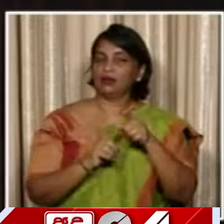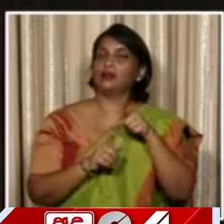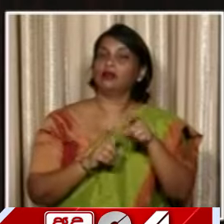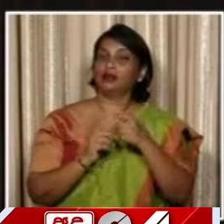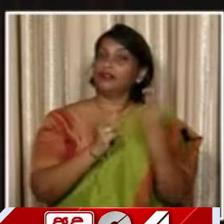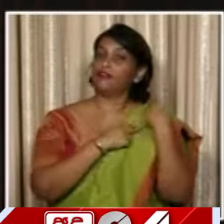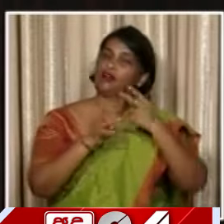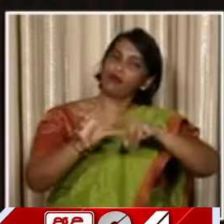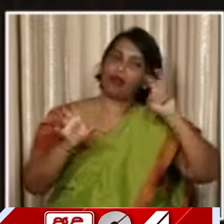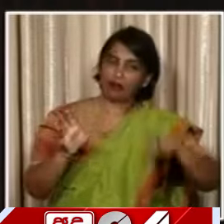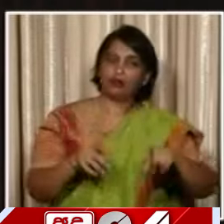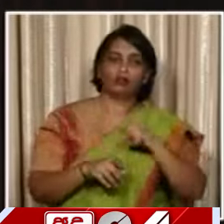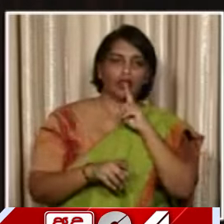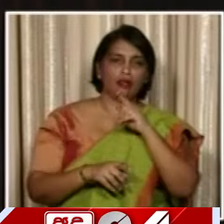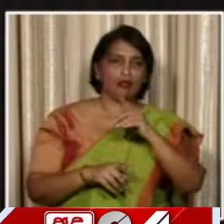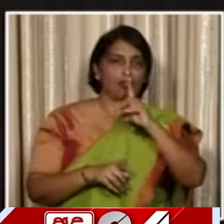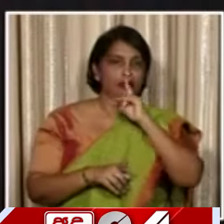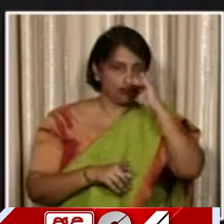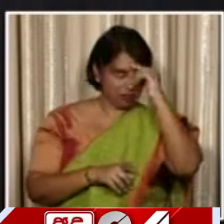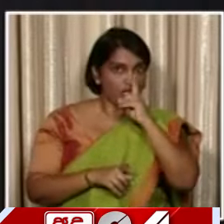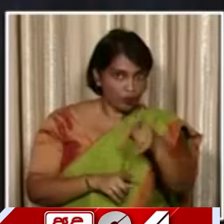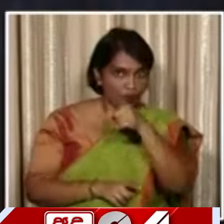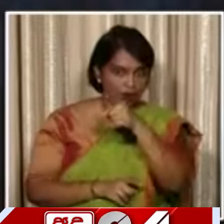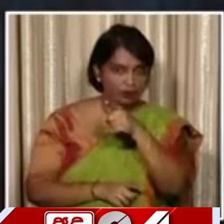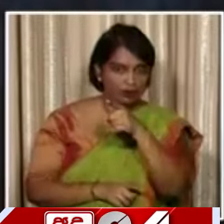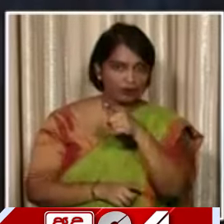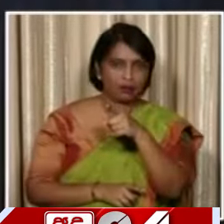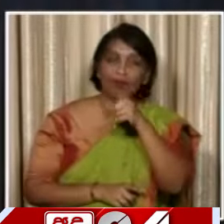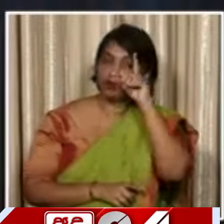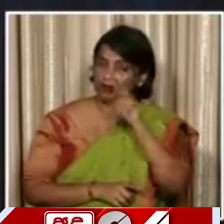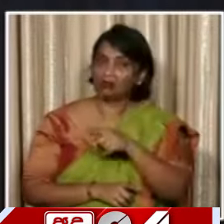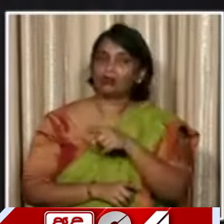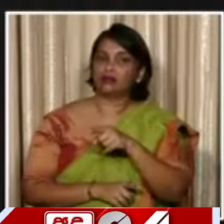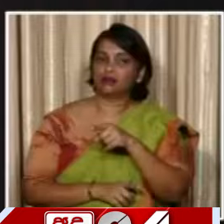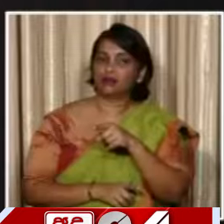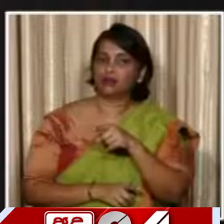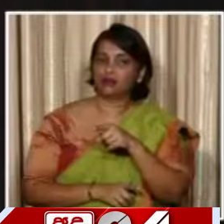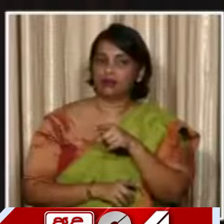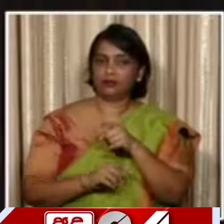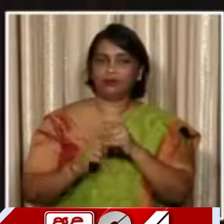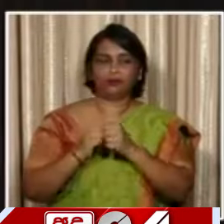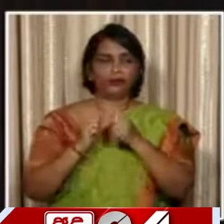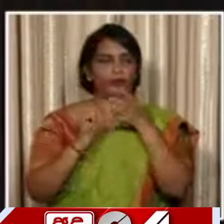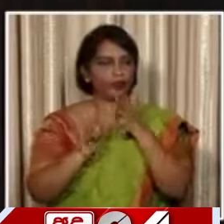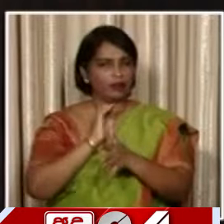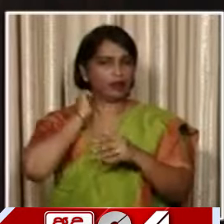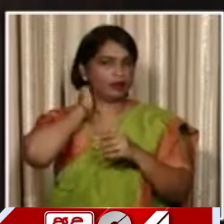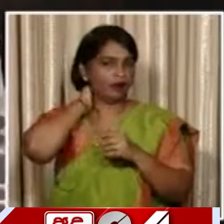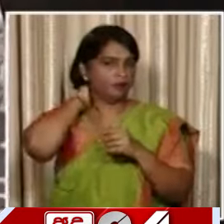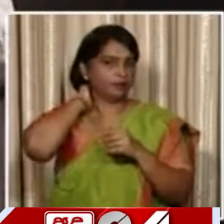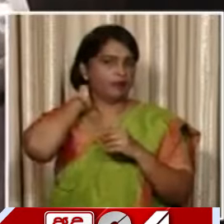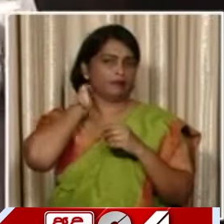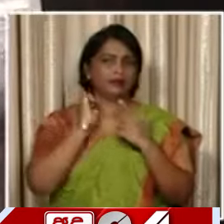ඔබතුමාලා තනතුරු වලින් අයින් වෙන්න කියලා කතානායකතුමා එහෙම කිව්වා නේද කතානායකතුමනි. ඉතින් එහෙම අරාජිකත්වයේ රටක්